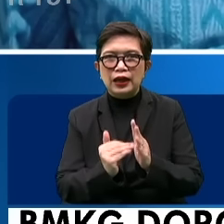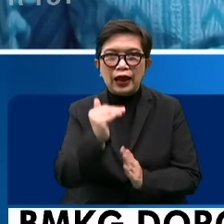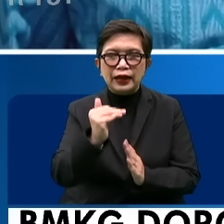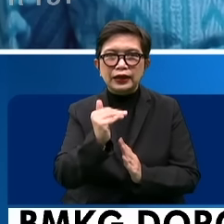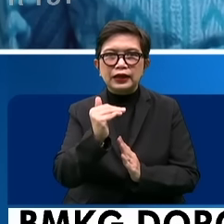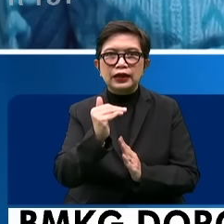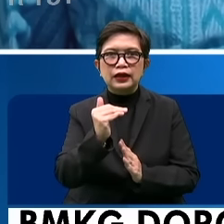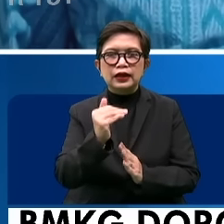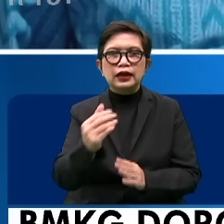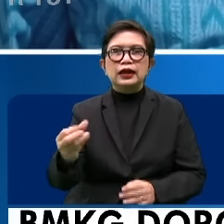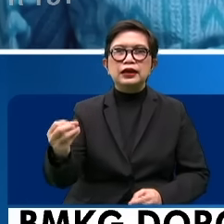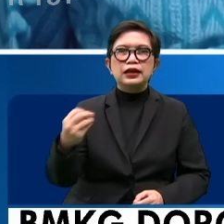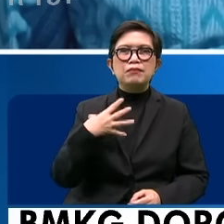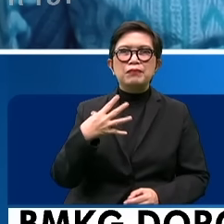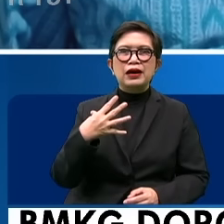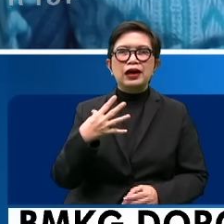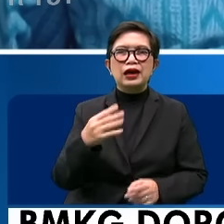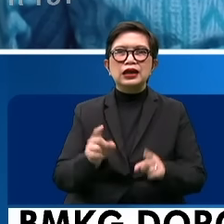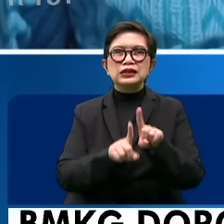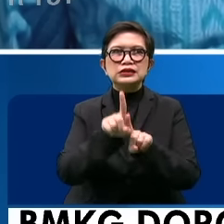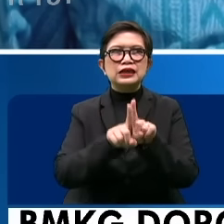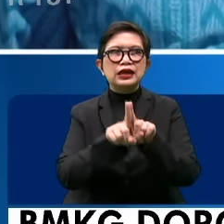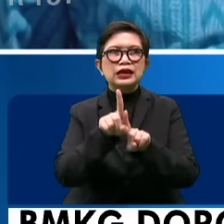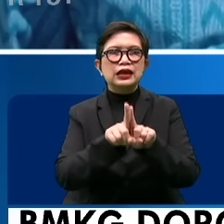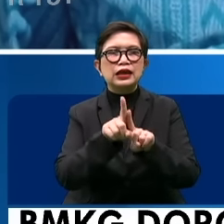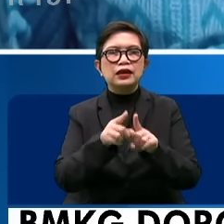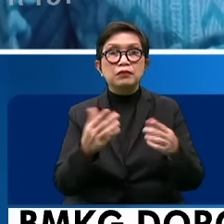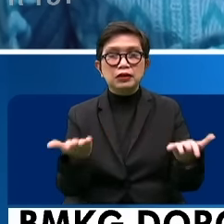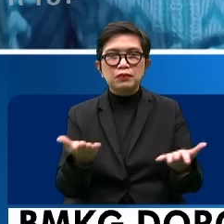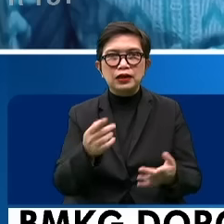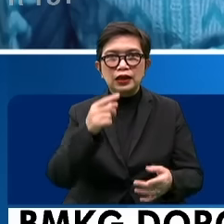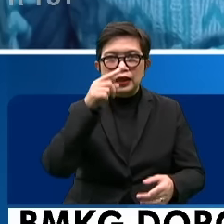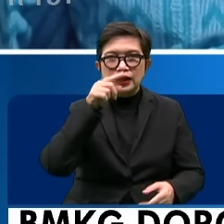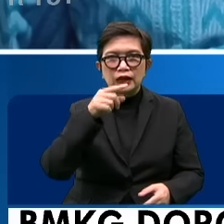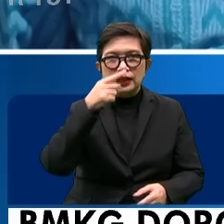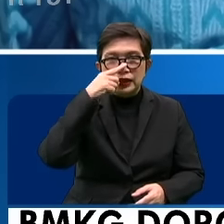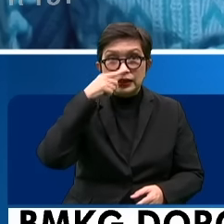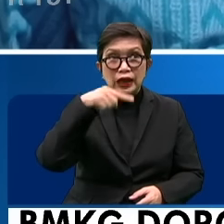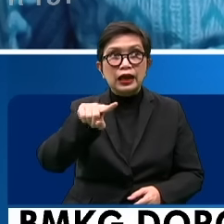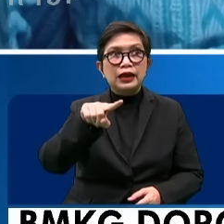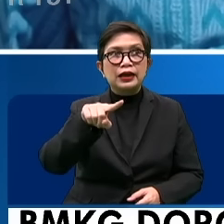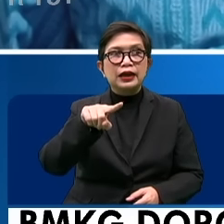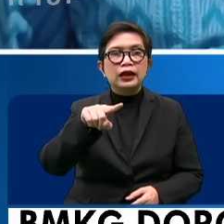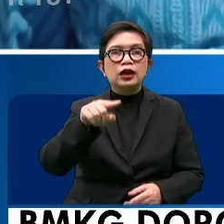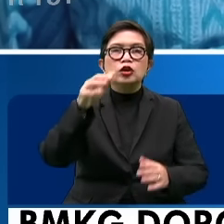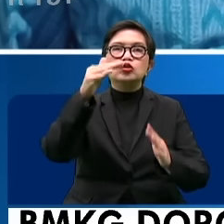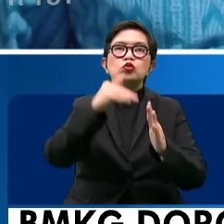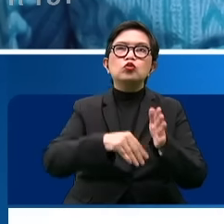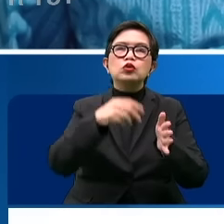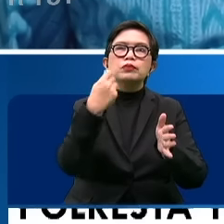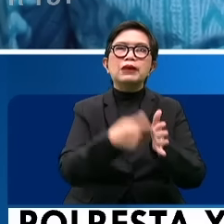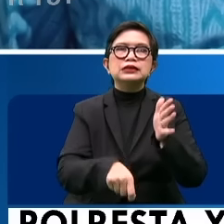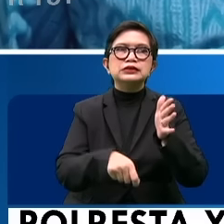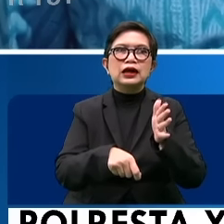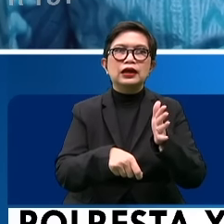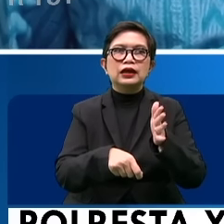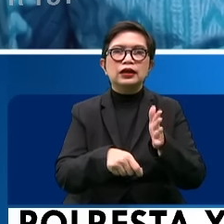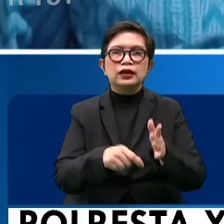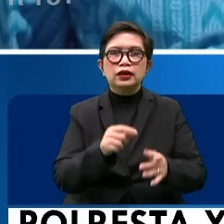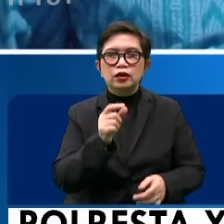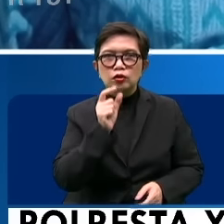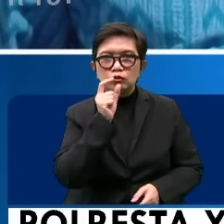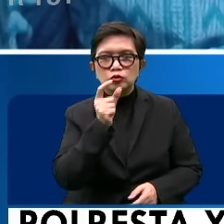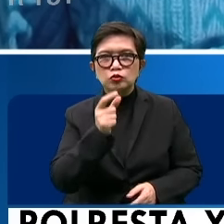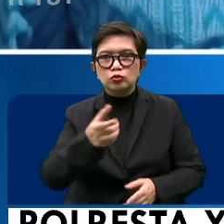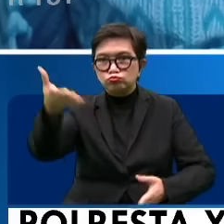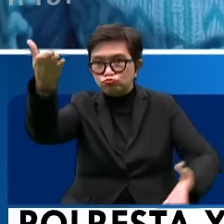cukup signifikan terhadap daya saing. Di tengah juga Thailand itu sekarang justru menurunkan pajaknya untuk